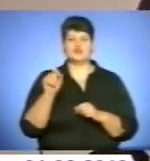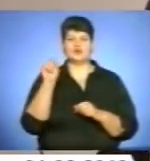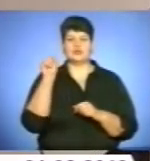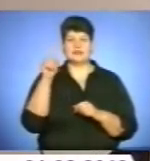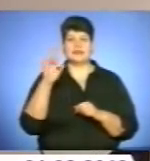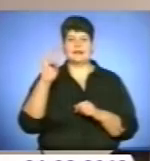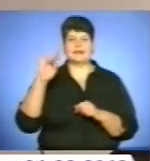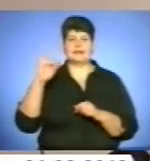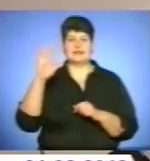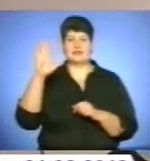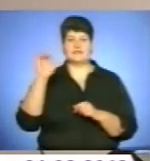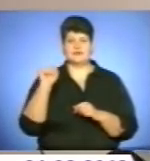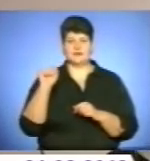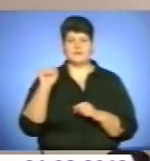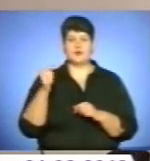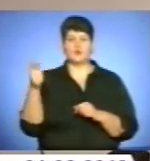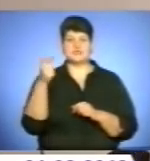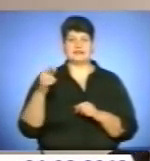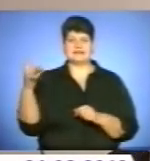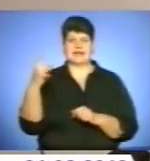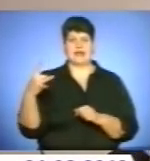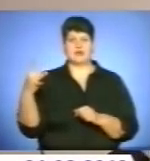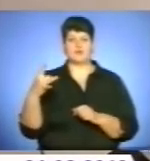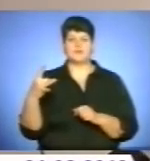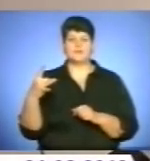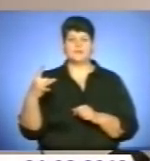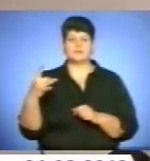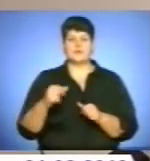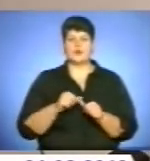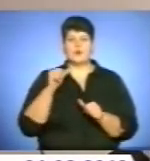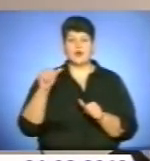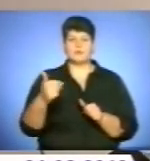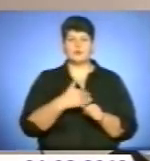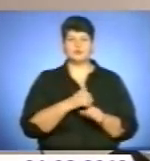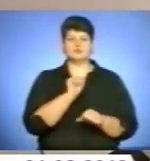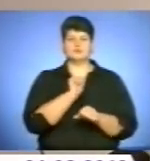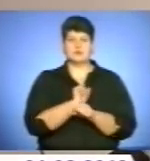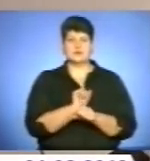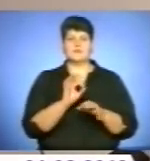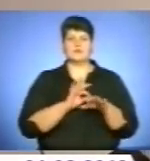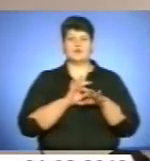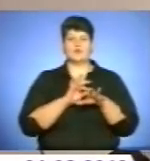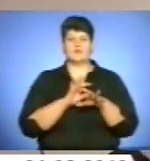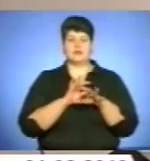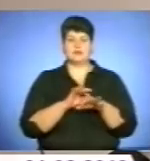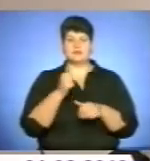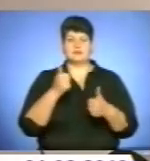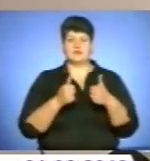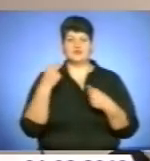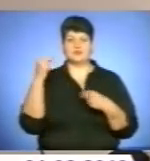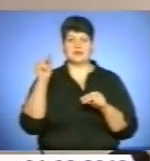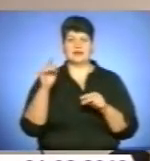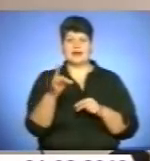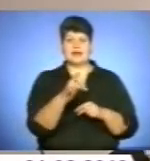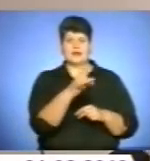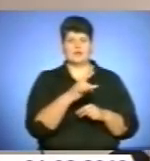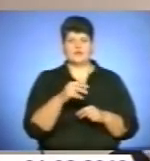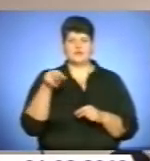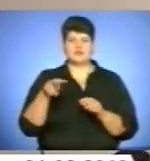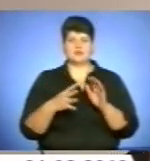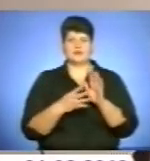Нива село Городниця Гусятинського району. Окремо хочу зупинитись на проведенні змагань в чемпіонатах районів. Так, в